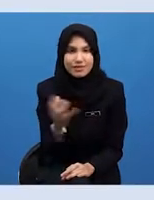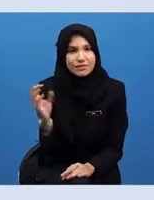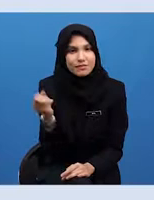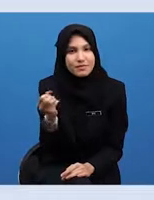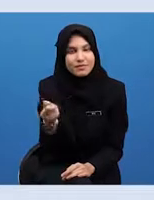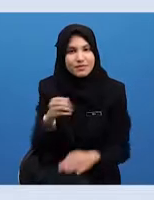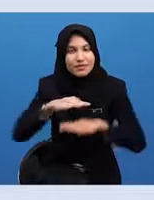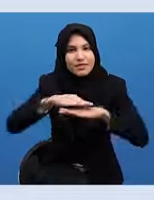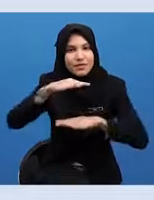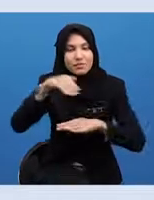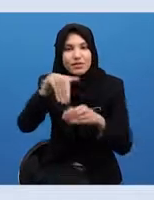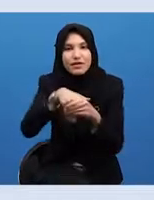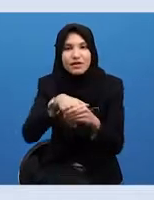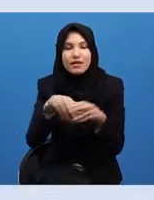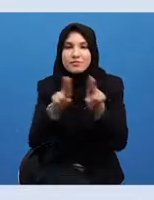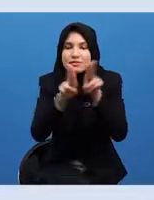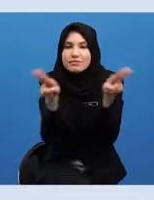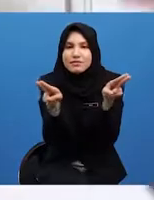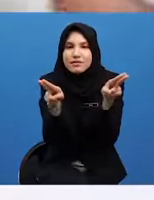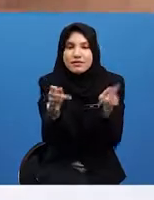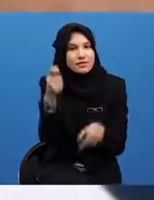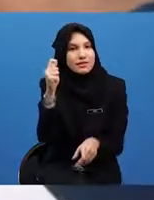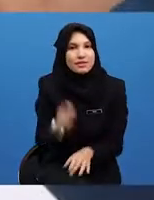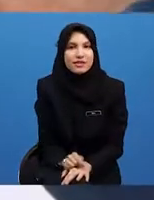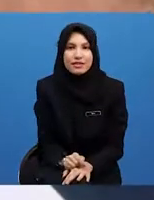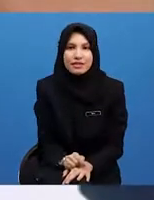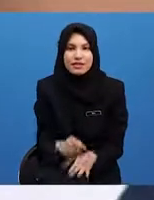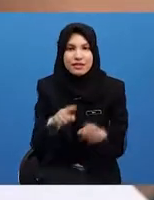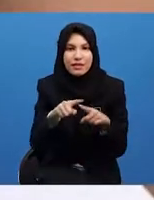span timbul dalam eksperimen yang dijalankan tadi, manakala